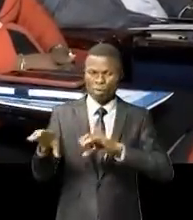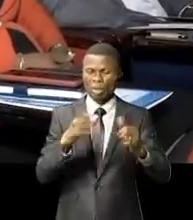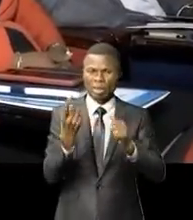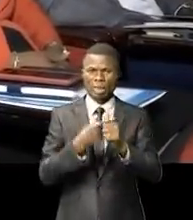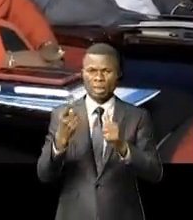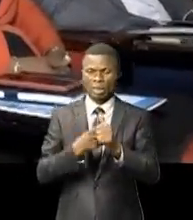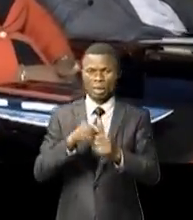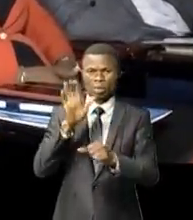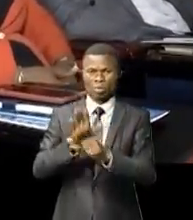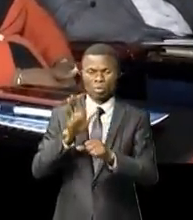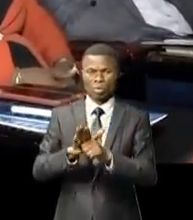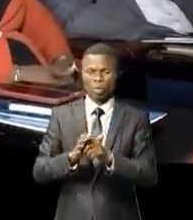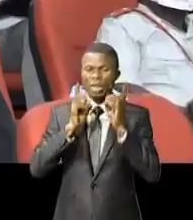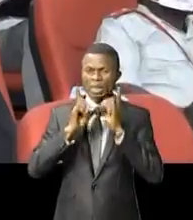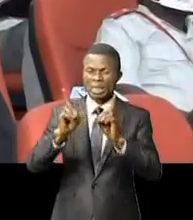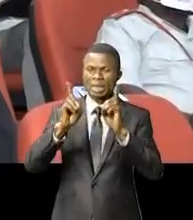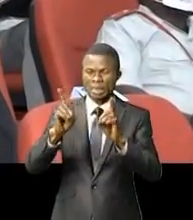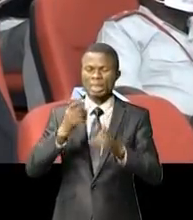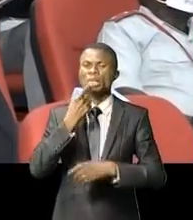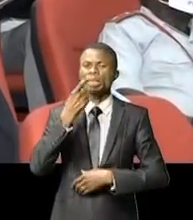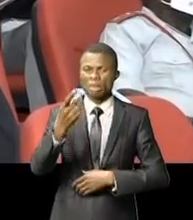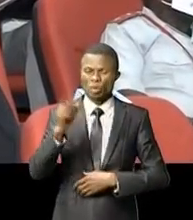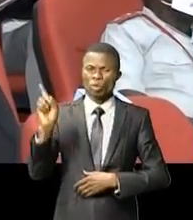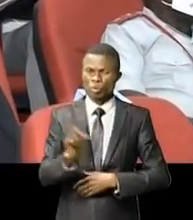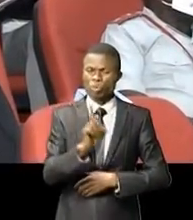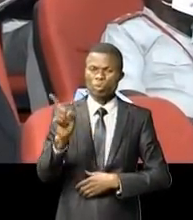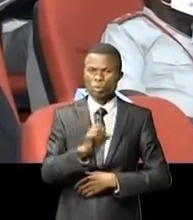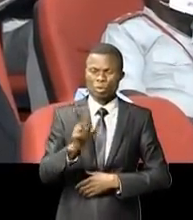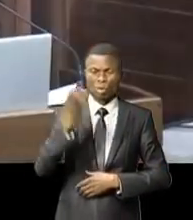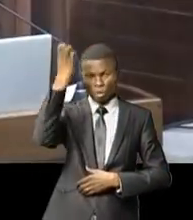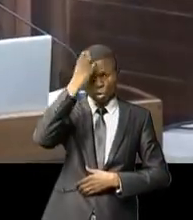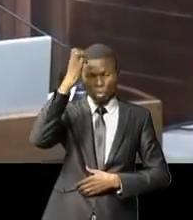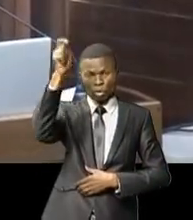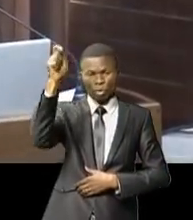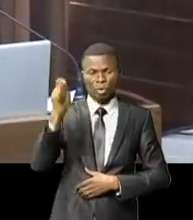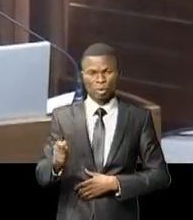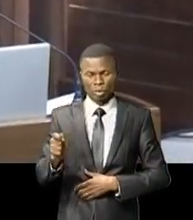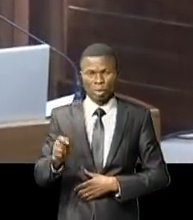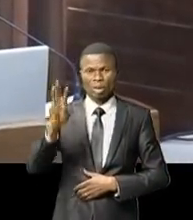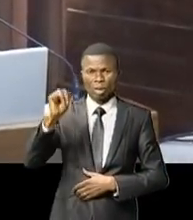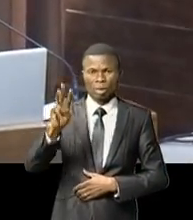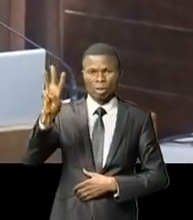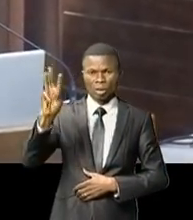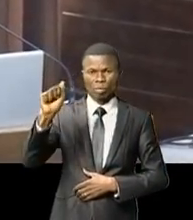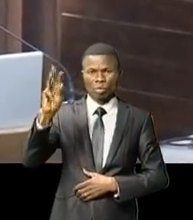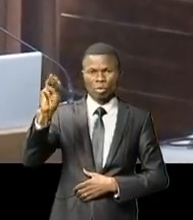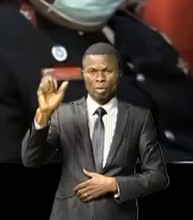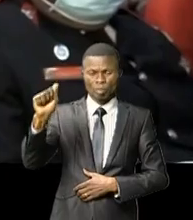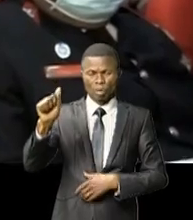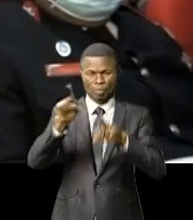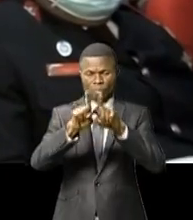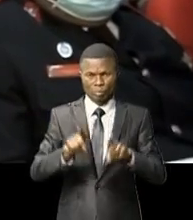D'abord, les différentes allocutions prononcées tour à tour par le général-major Mamba Moubiaï